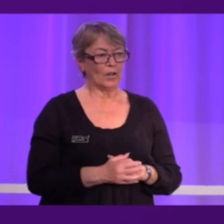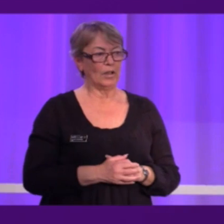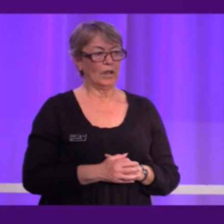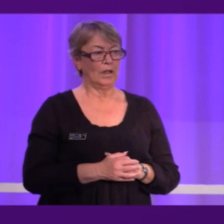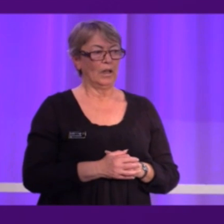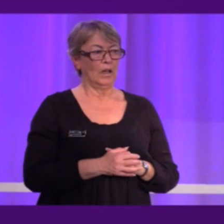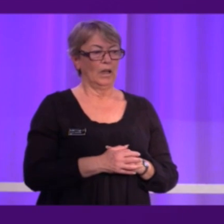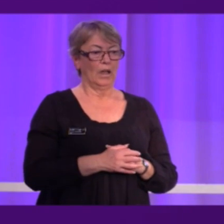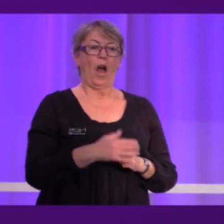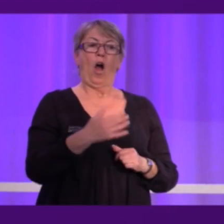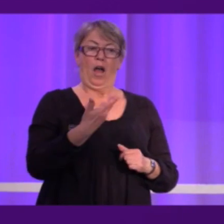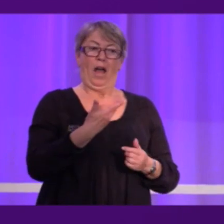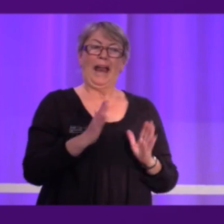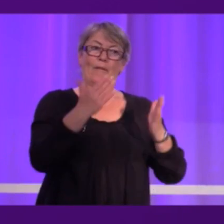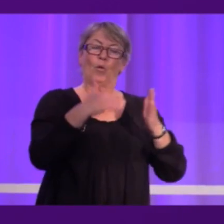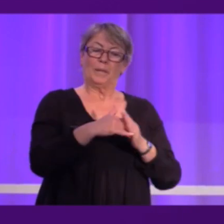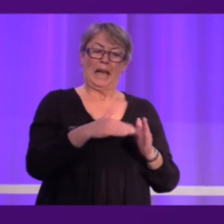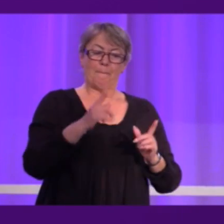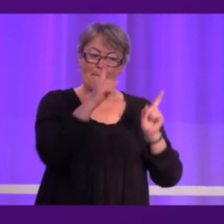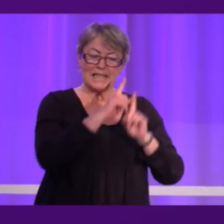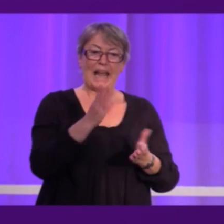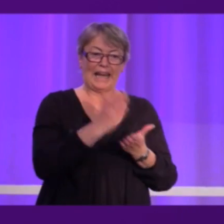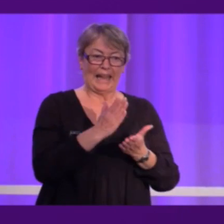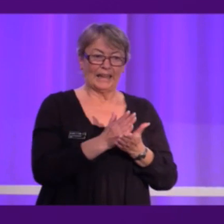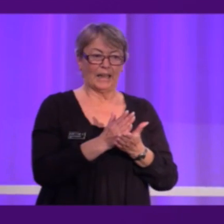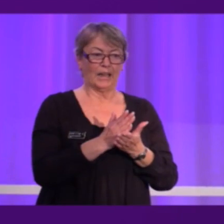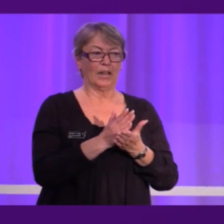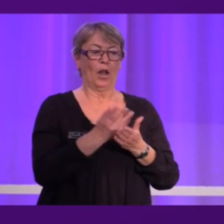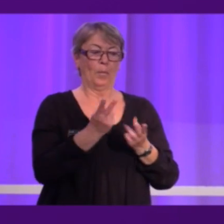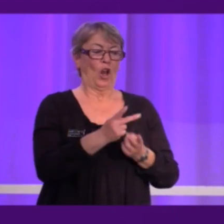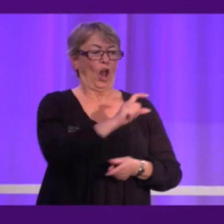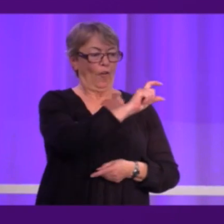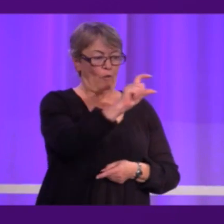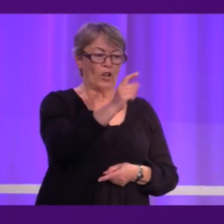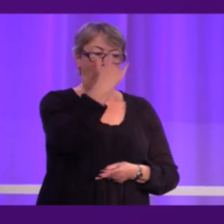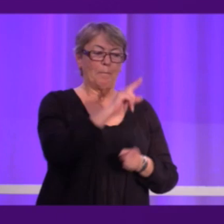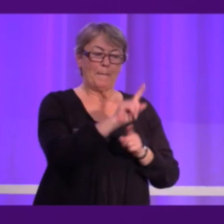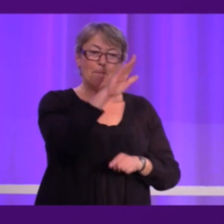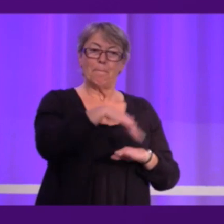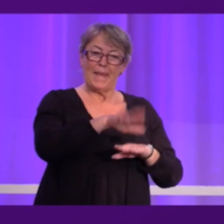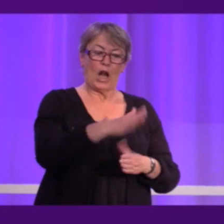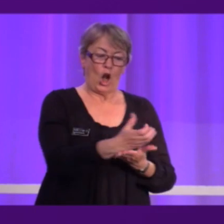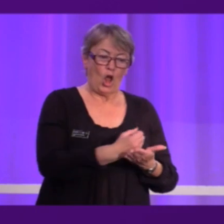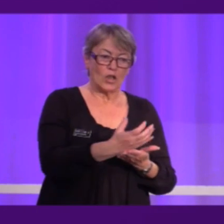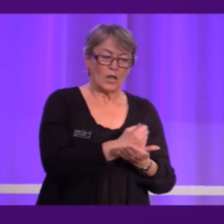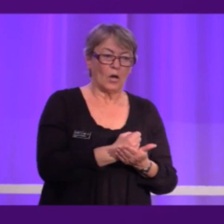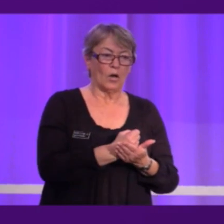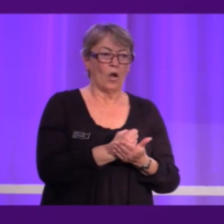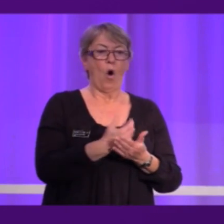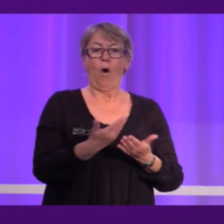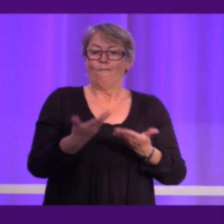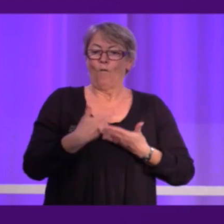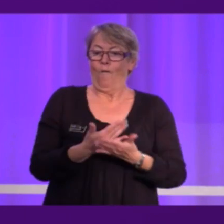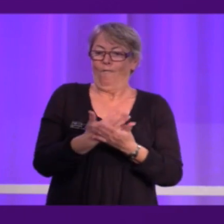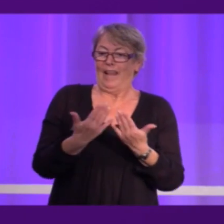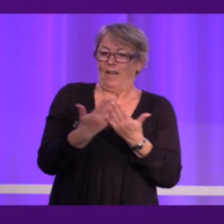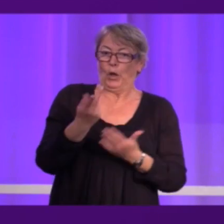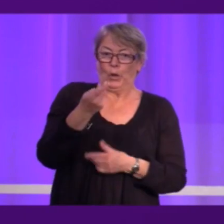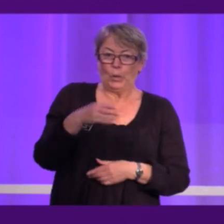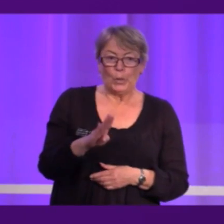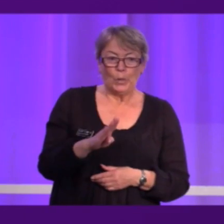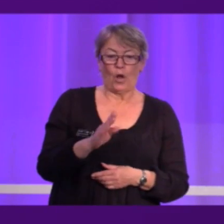ju upp till mänskliga rättigheter. Det gör att ett företag kan bli mer lönsamt och nå ut till fler kunder, få fler kunder